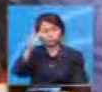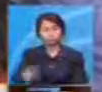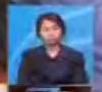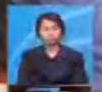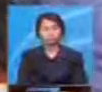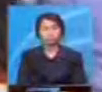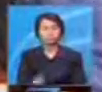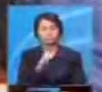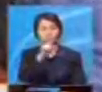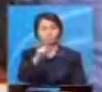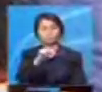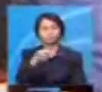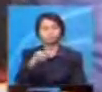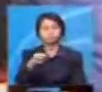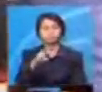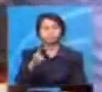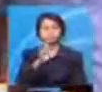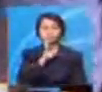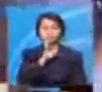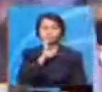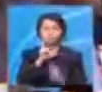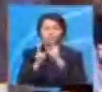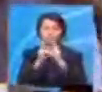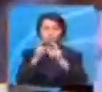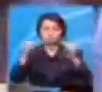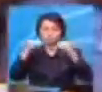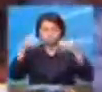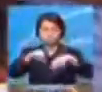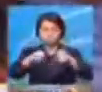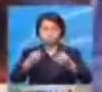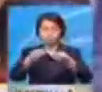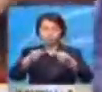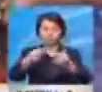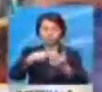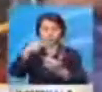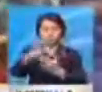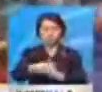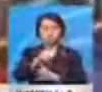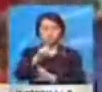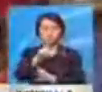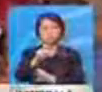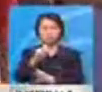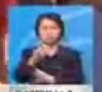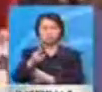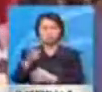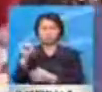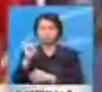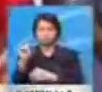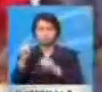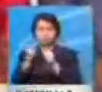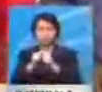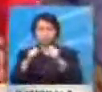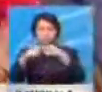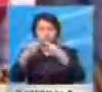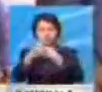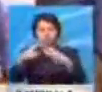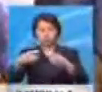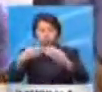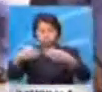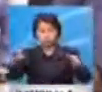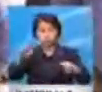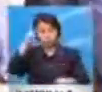Datuk Seri dr Ahmad Zahid berkata demikian ketika berucap pada Majlis pecah tanah projek rtb Teluk Intan di dewan terbuka Kampung